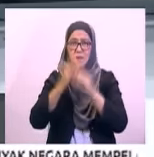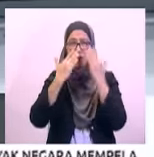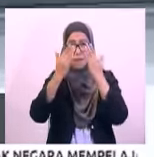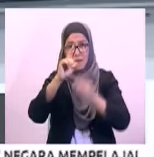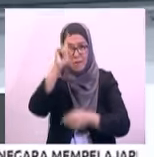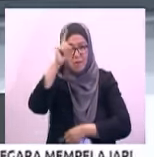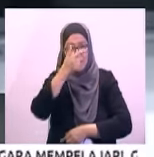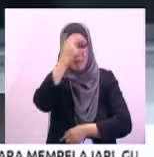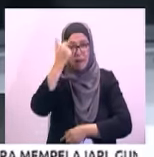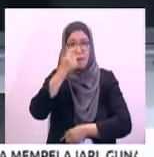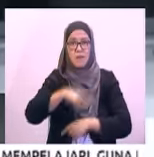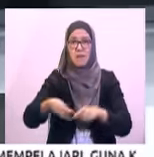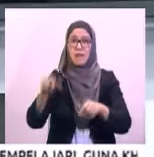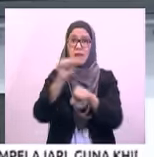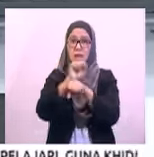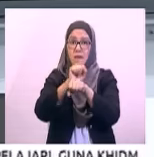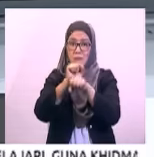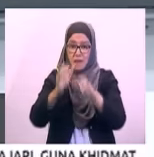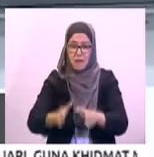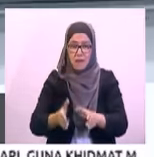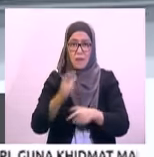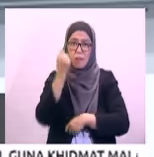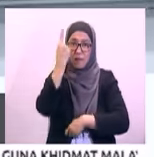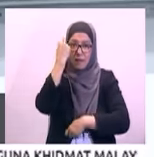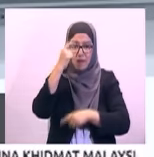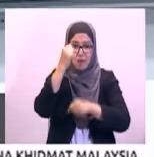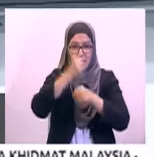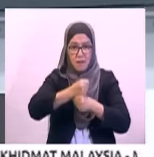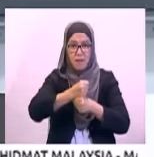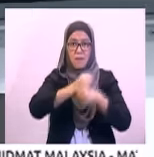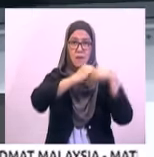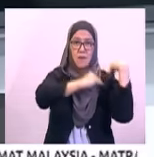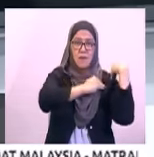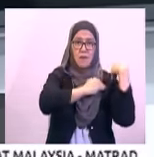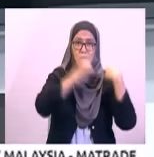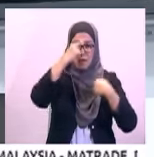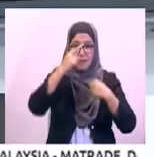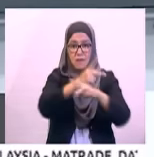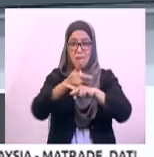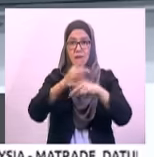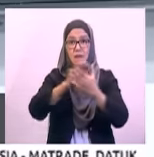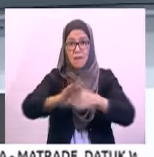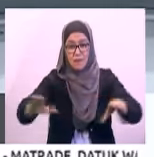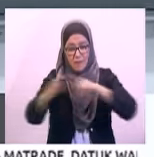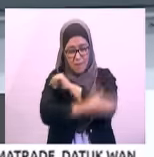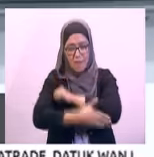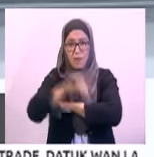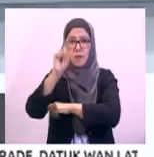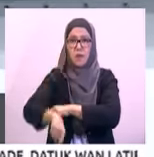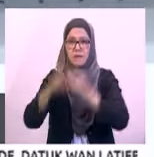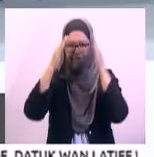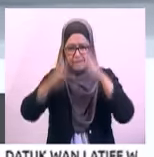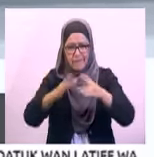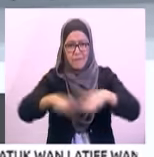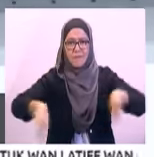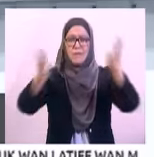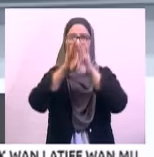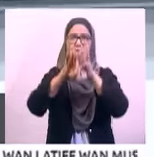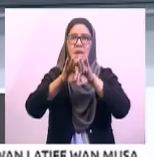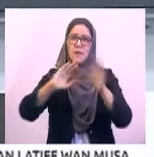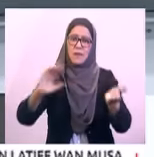dan tanggungjawab untuk menjaga keselamatan perairan negara perlu diberi keutamaan berbanding nikmat berhari raya